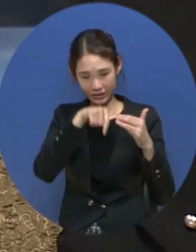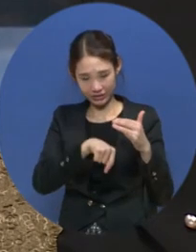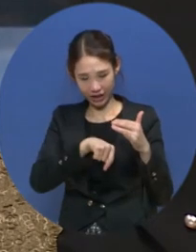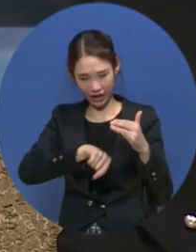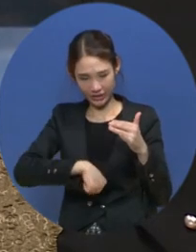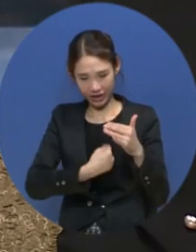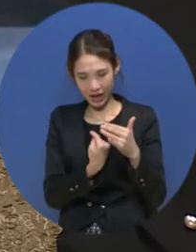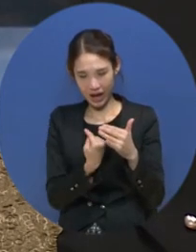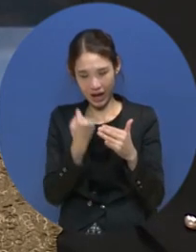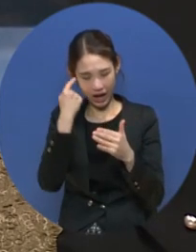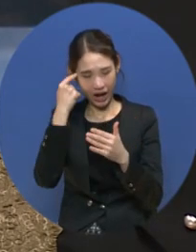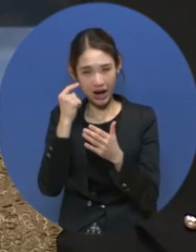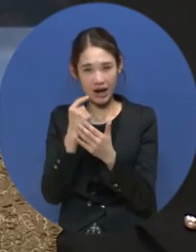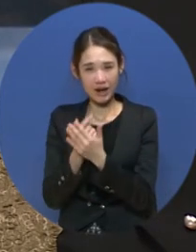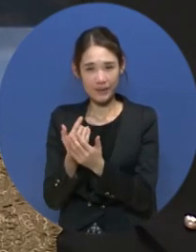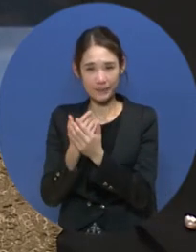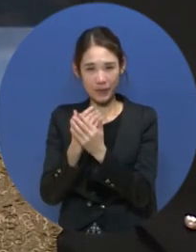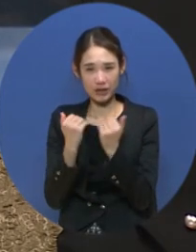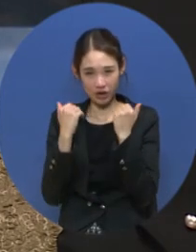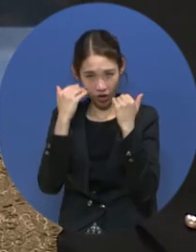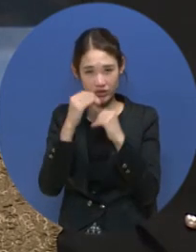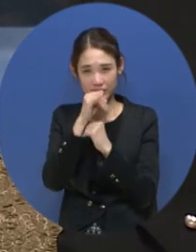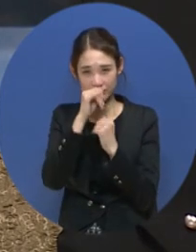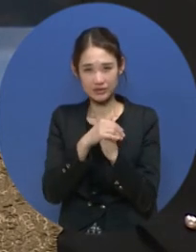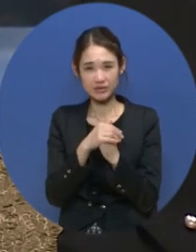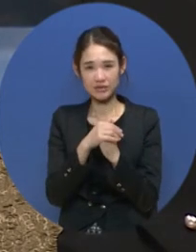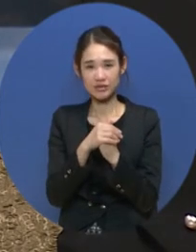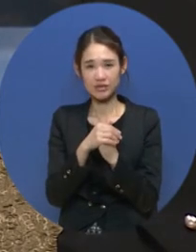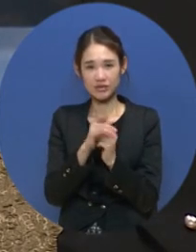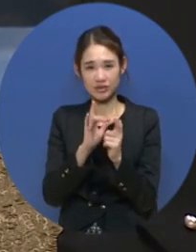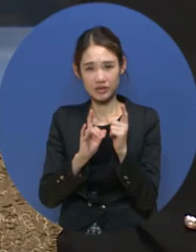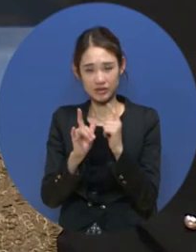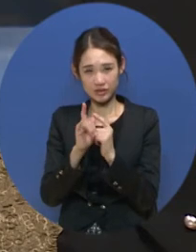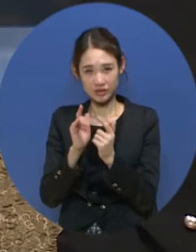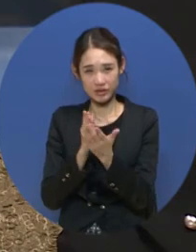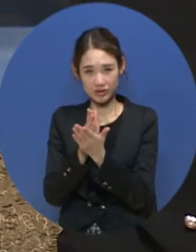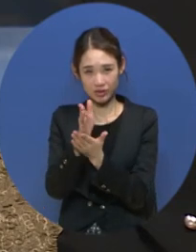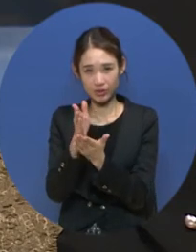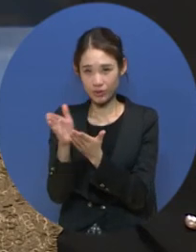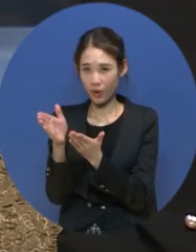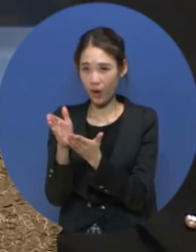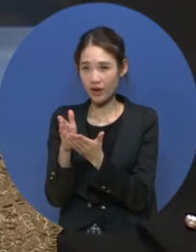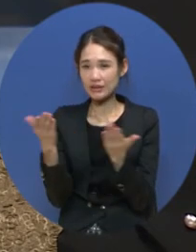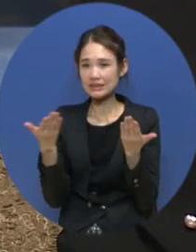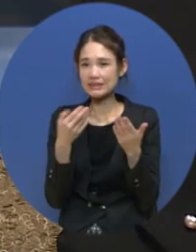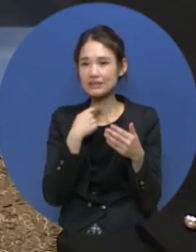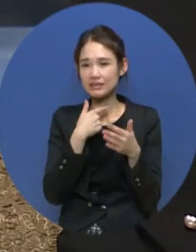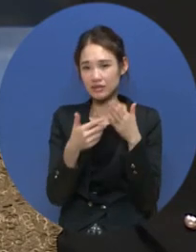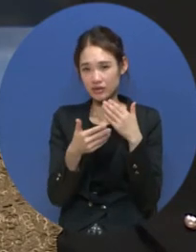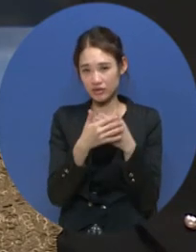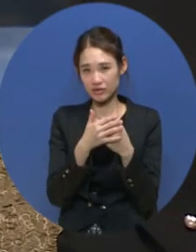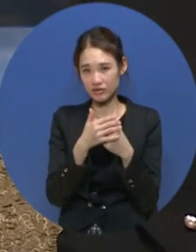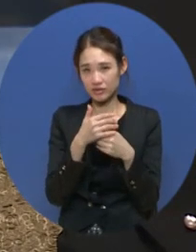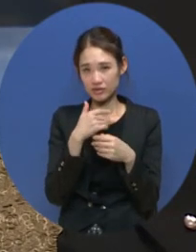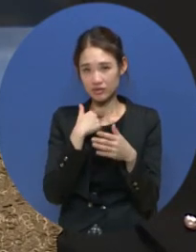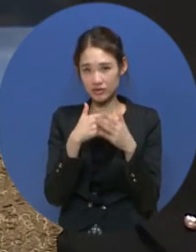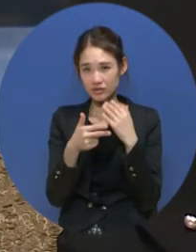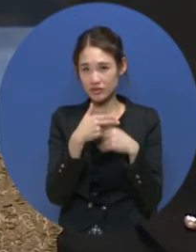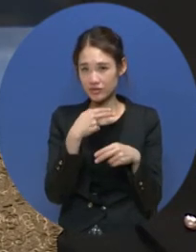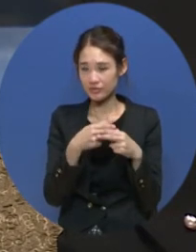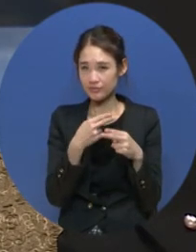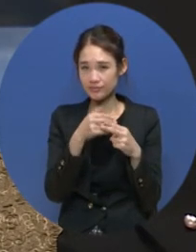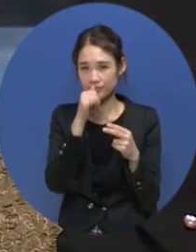속에서 이제 자기 성장을 하잖아요. 네, 그렇죠. 예, 더 보다 전문적인 상황 일자리를